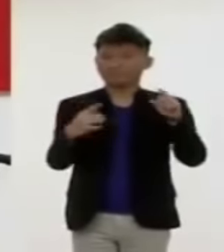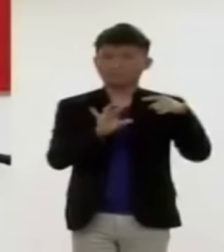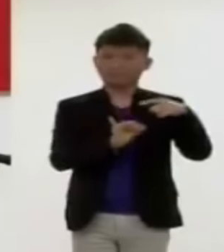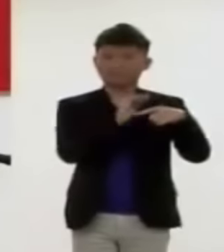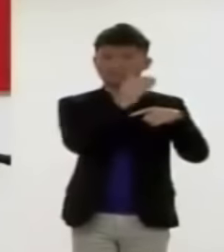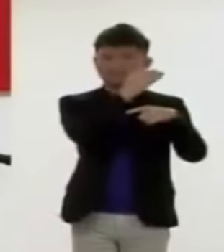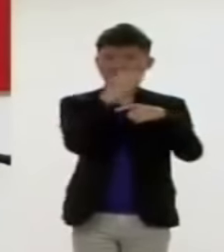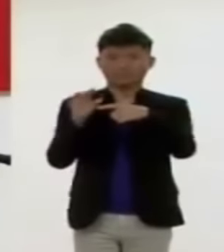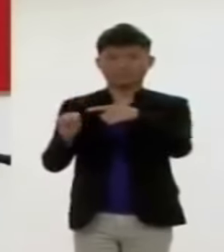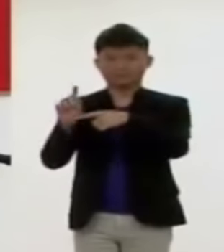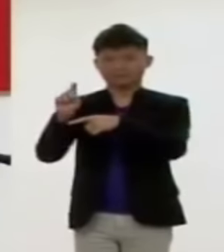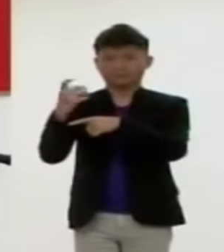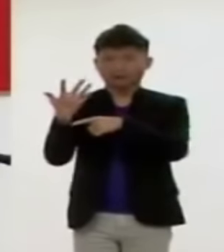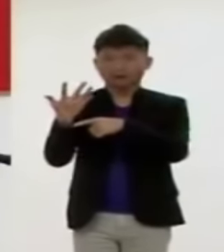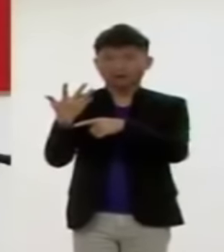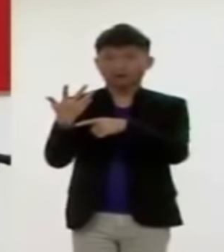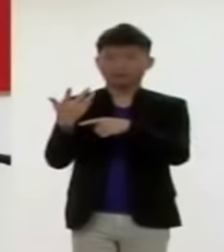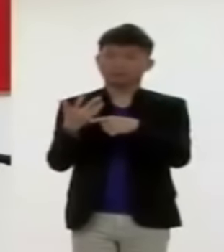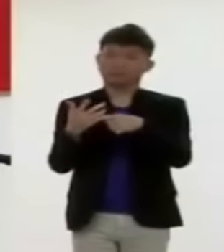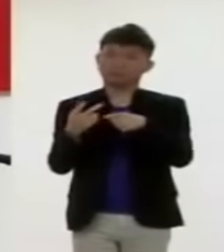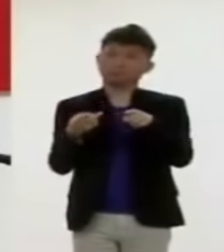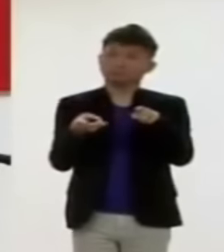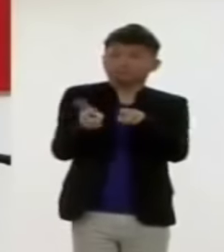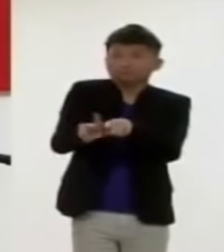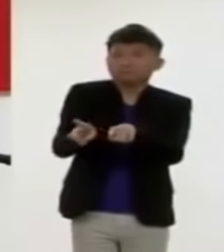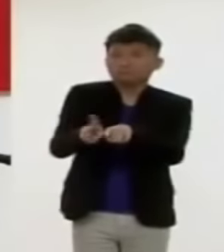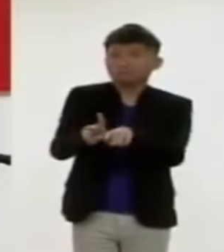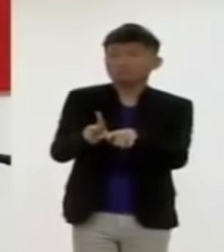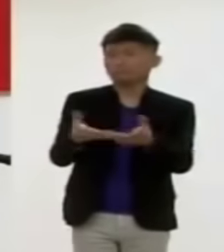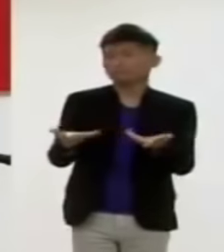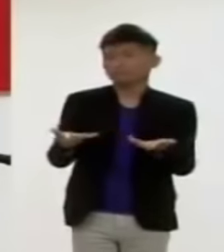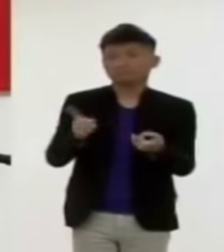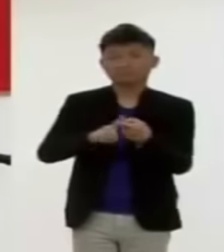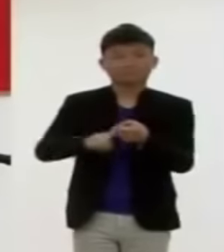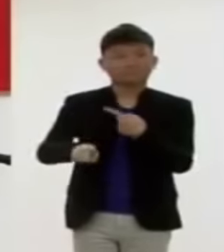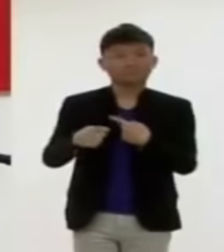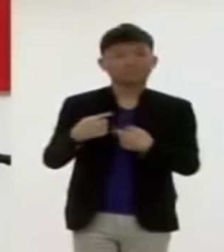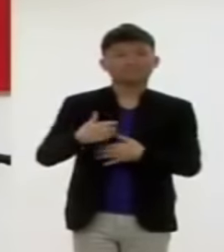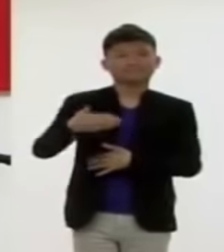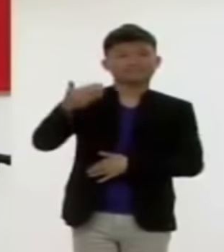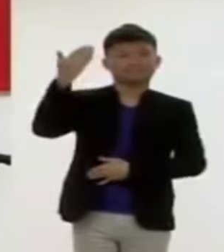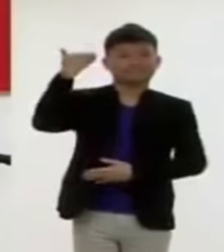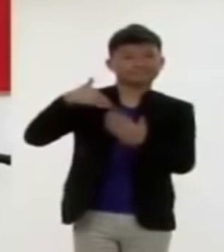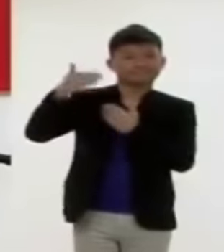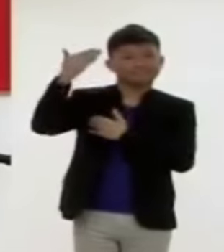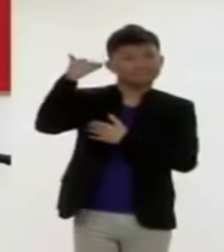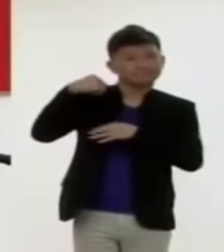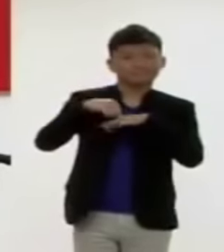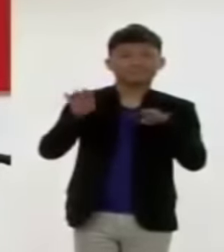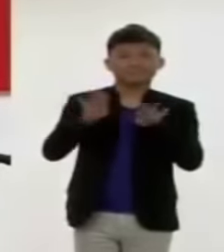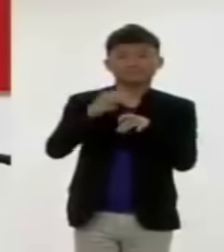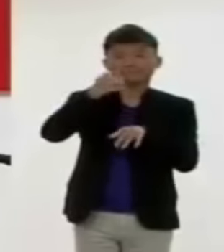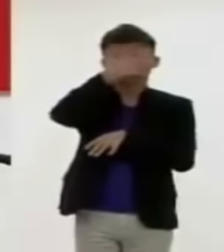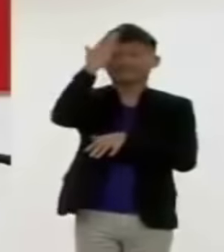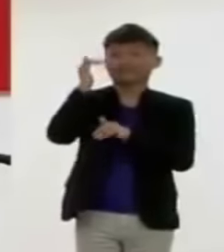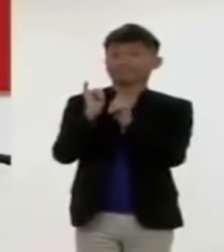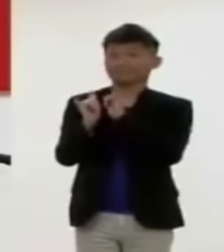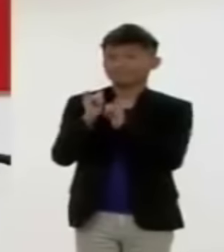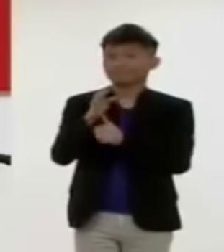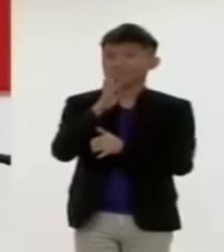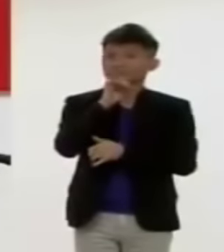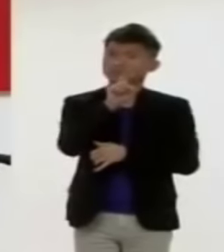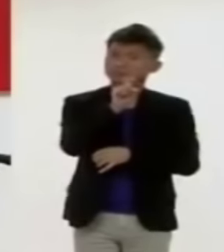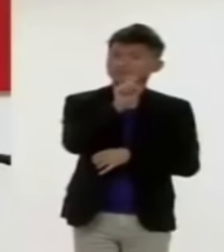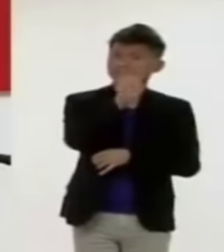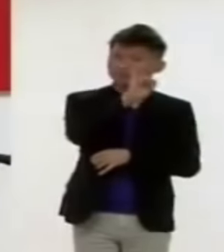吗？大家再想想，早期金门很多的年轻人，甚至于十几岁、20岁的